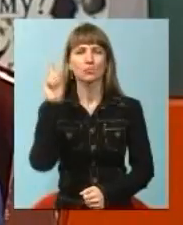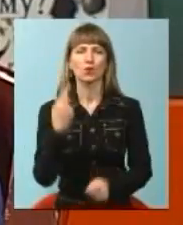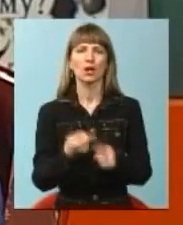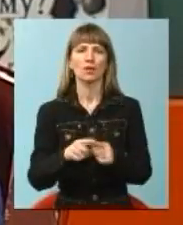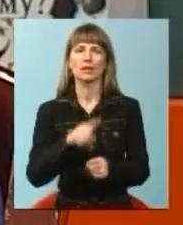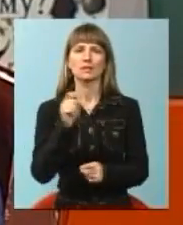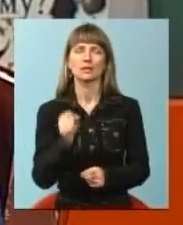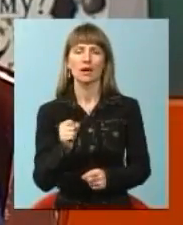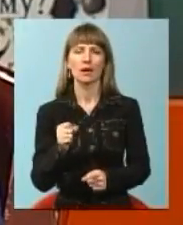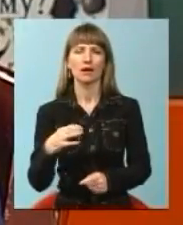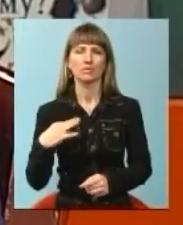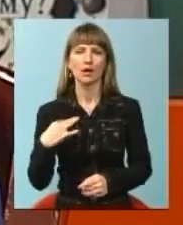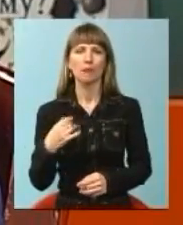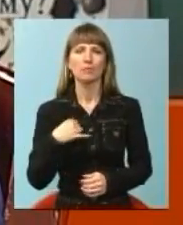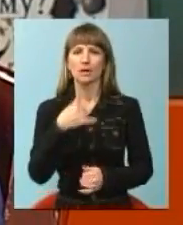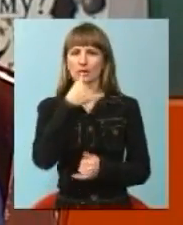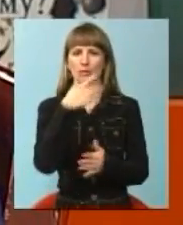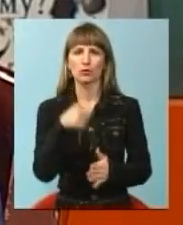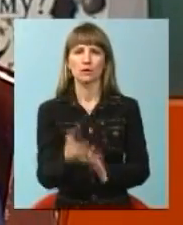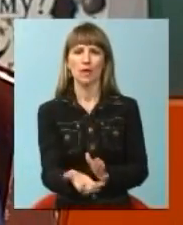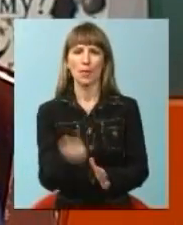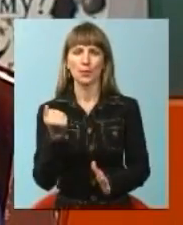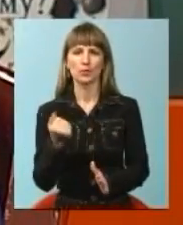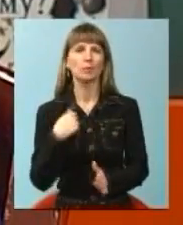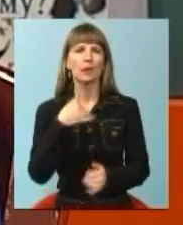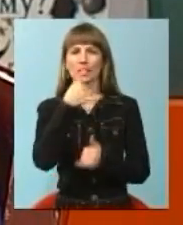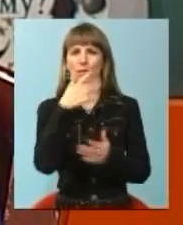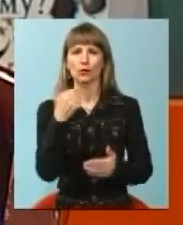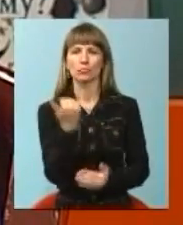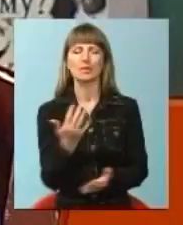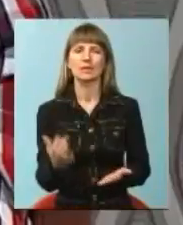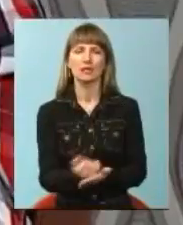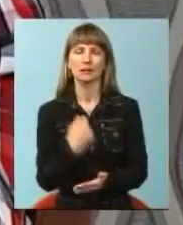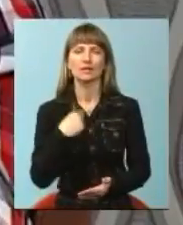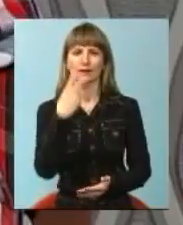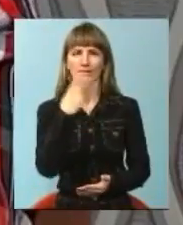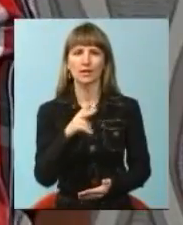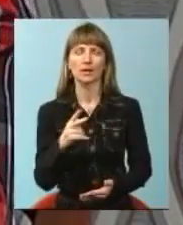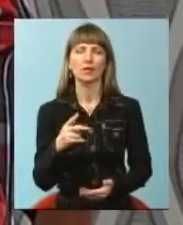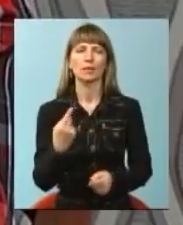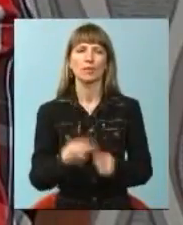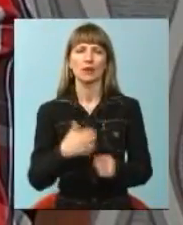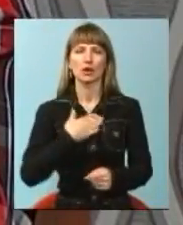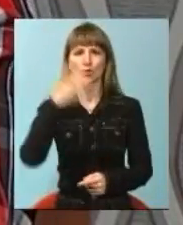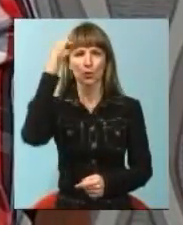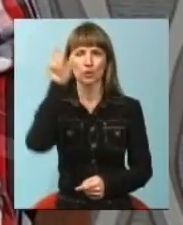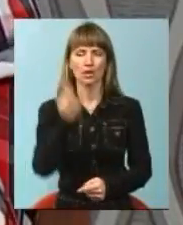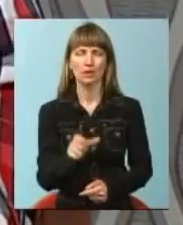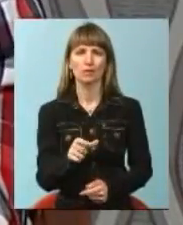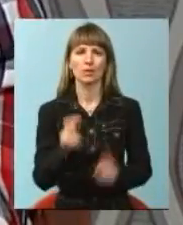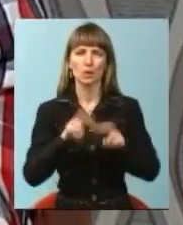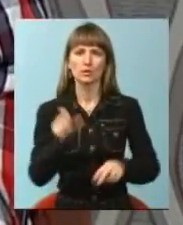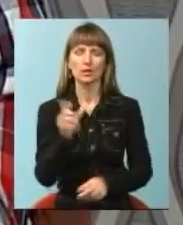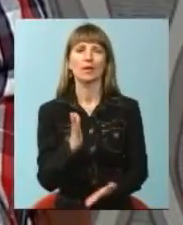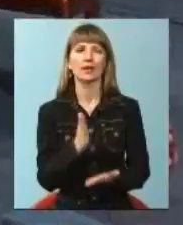речовина, але ми не можемо її добути. Ми не можемо її знайти. Тож, як бачиш, тож нашим вченим, винахідникам і дослідникам